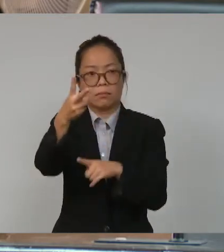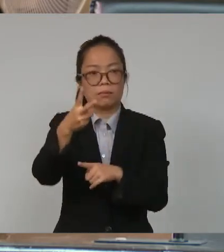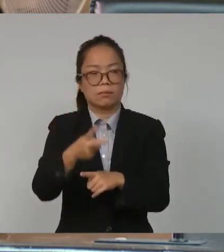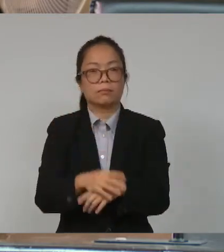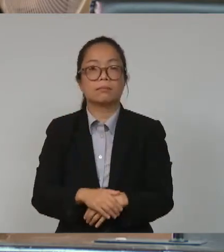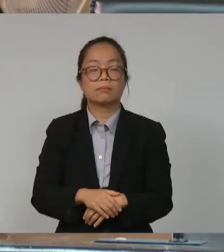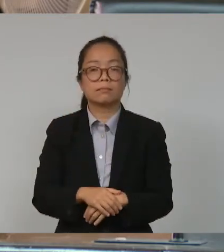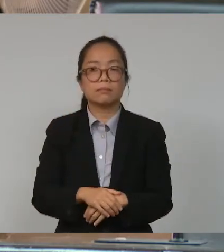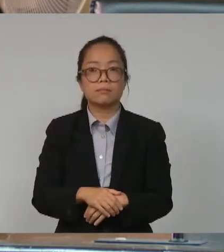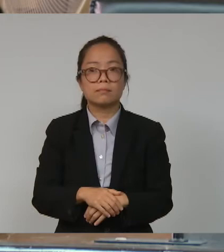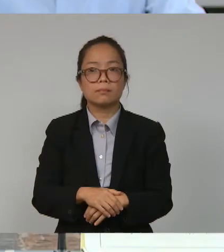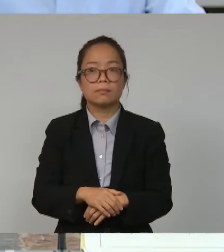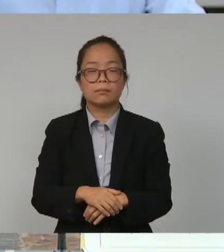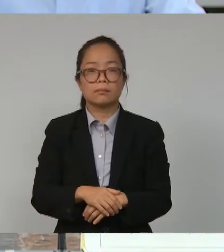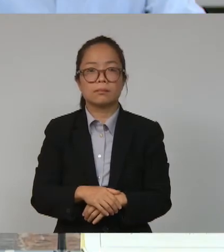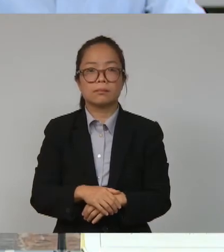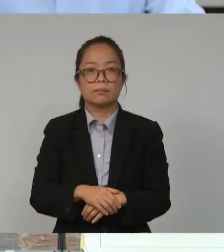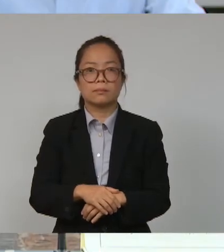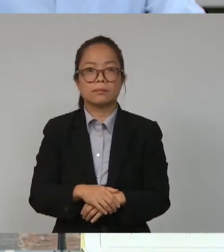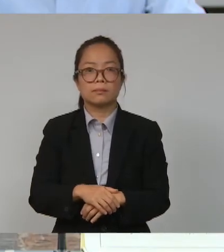教。